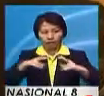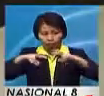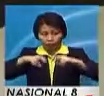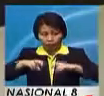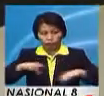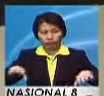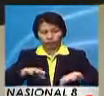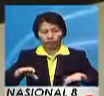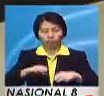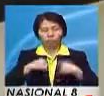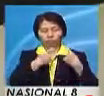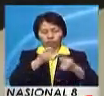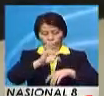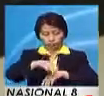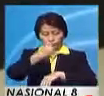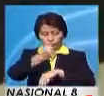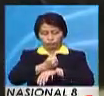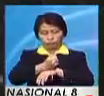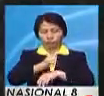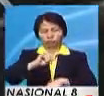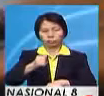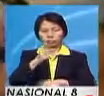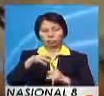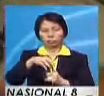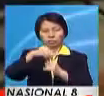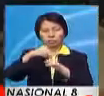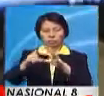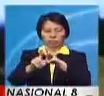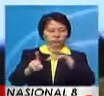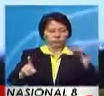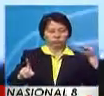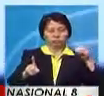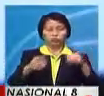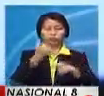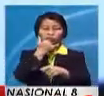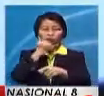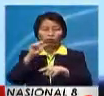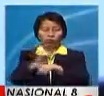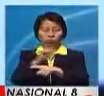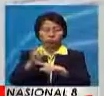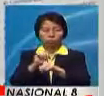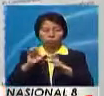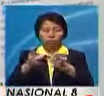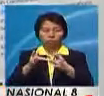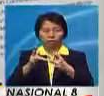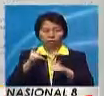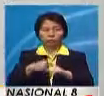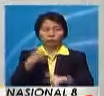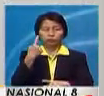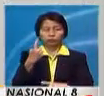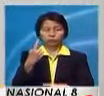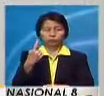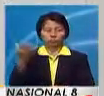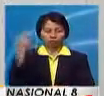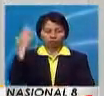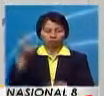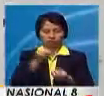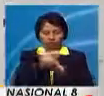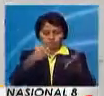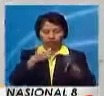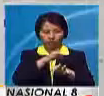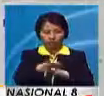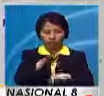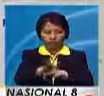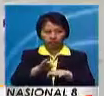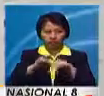dibuat sejak penubuhan jawatankuasa khas membantras penyalahgunaan media sosial pada Januari lepas penyebaran fitnah